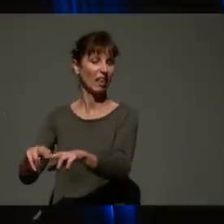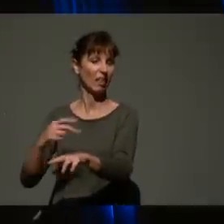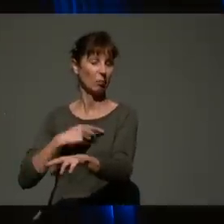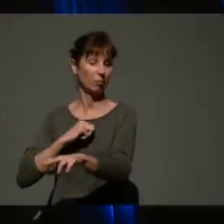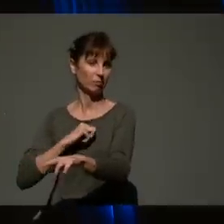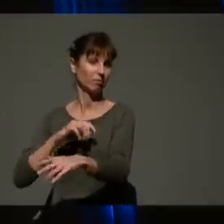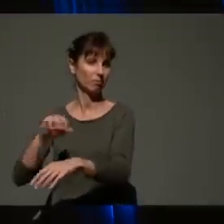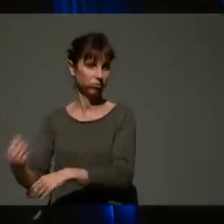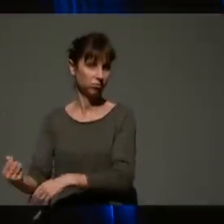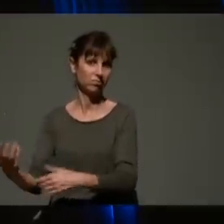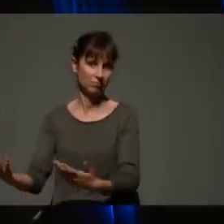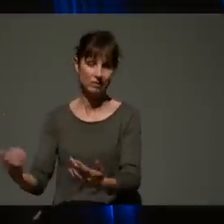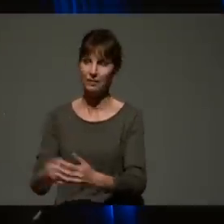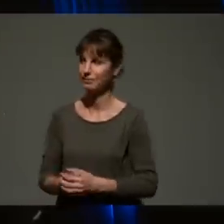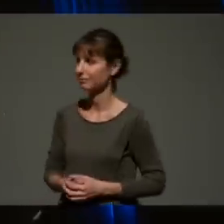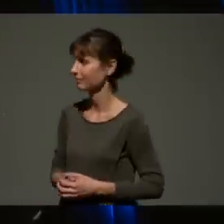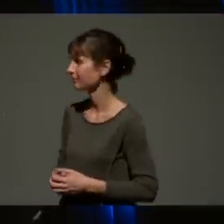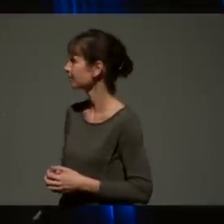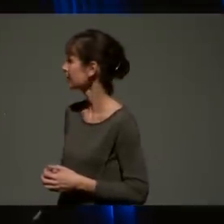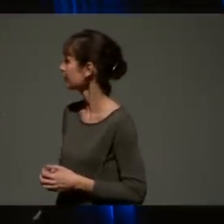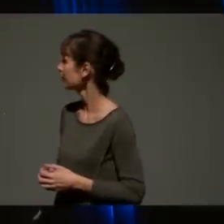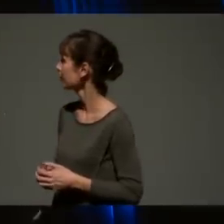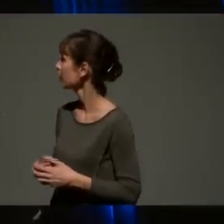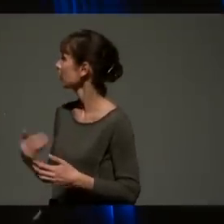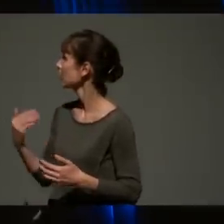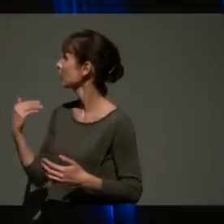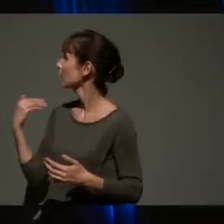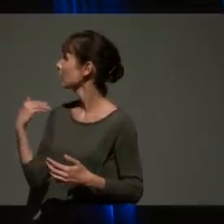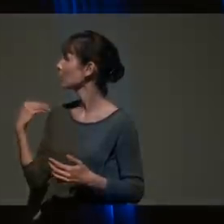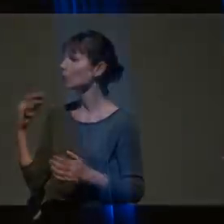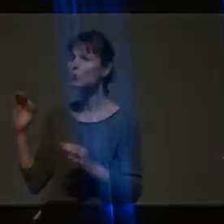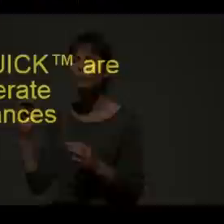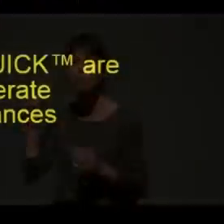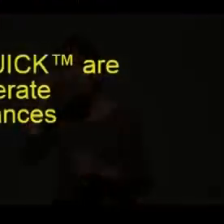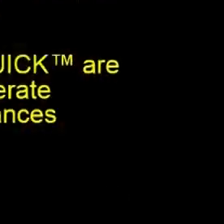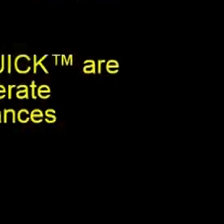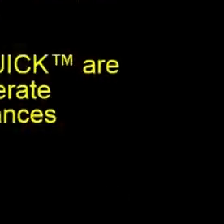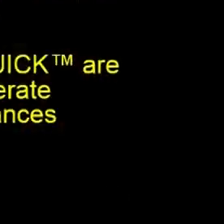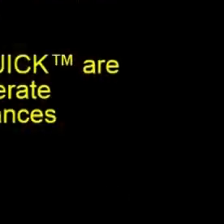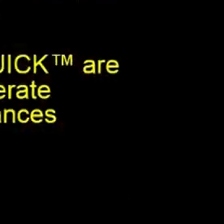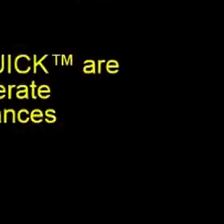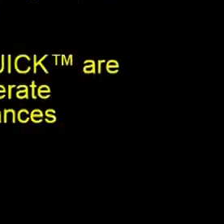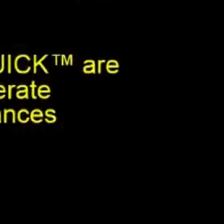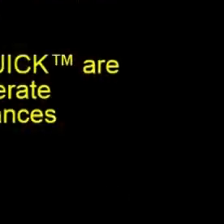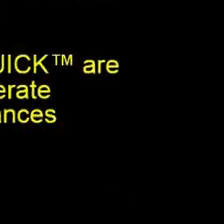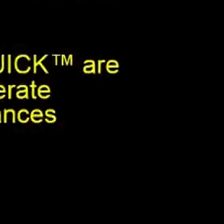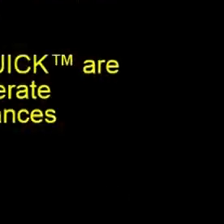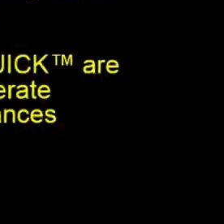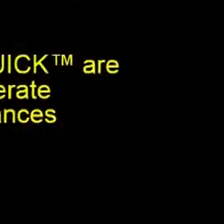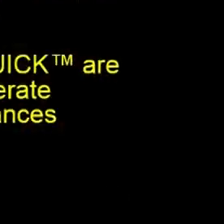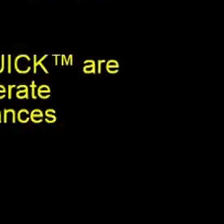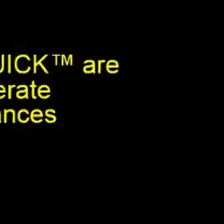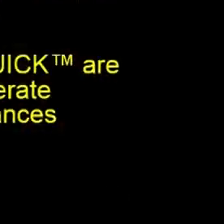de suivi de ces athlètes de haut niveau. Et plus récemment, bon, on a vu cette fameuse affaire Balco aux États-Unis. Alors,